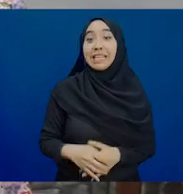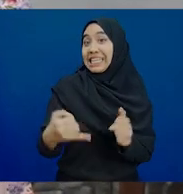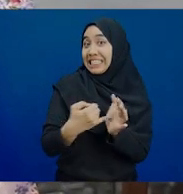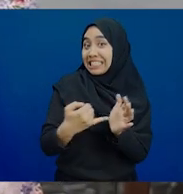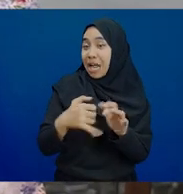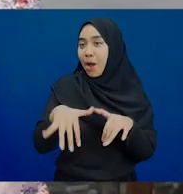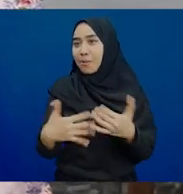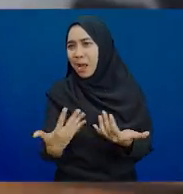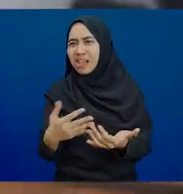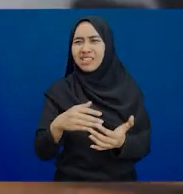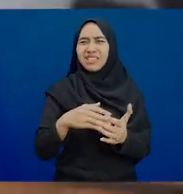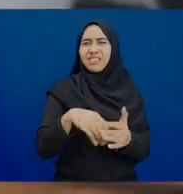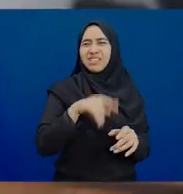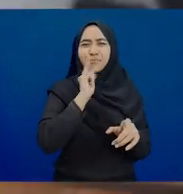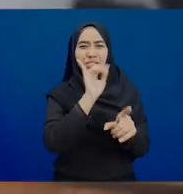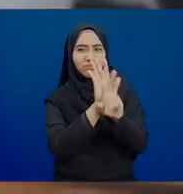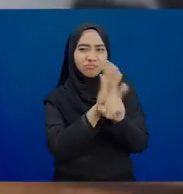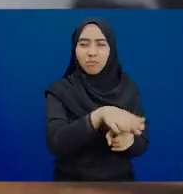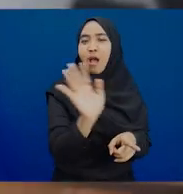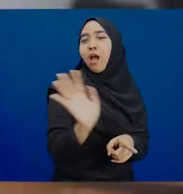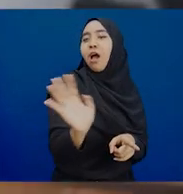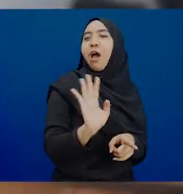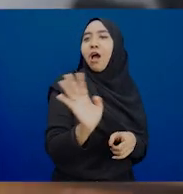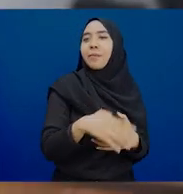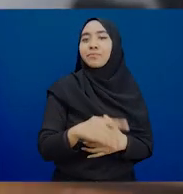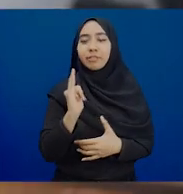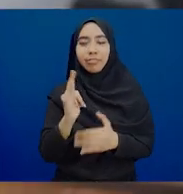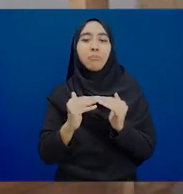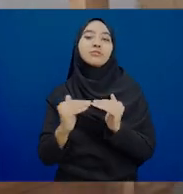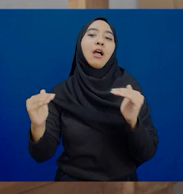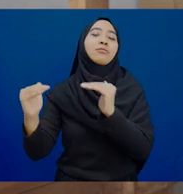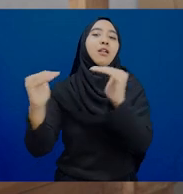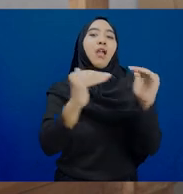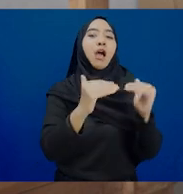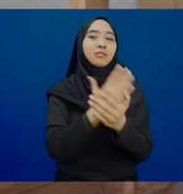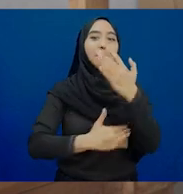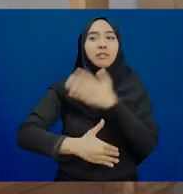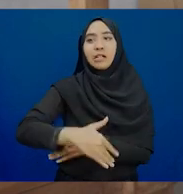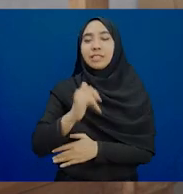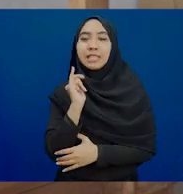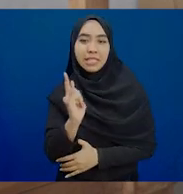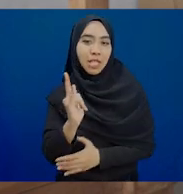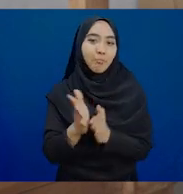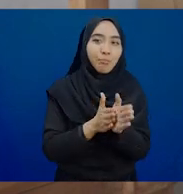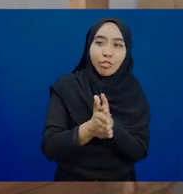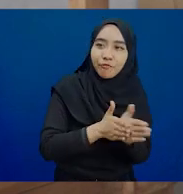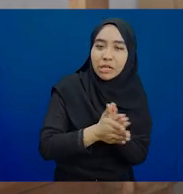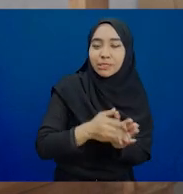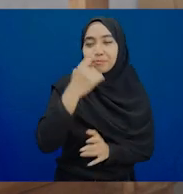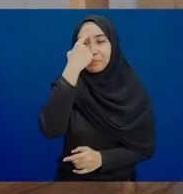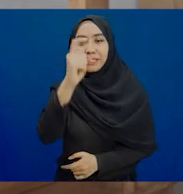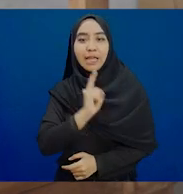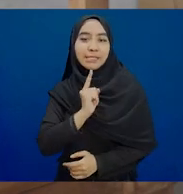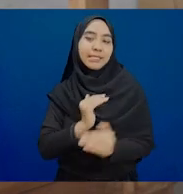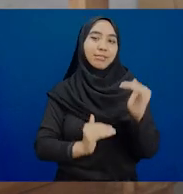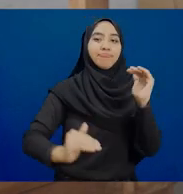Intinya jangan menyepelekan, merendahkan yang difabel itu jangan. Yang difabel ya pesannya tetap semangat, jangan